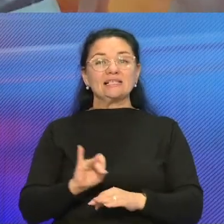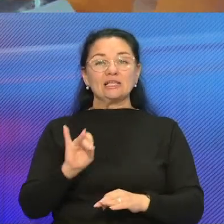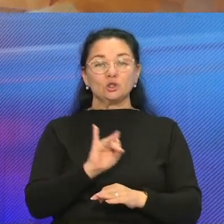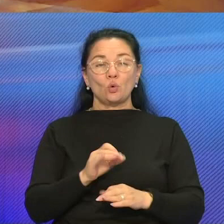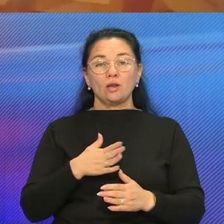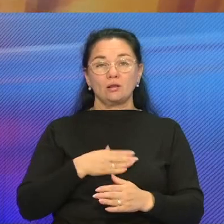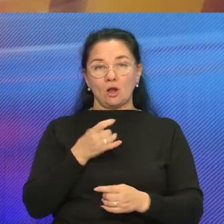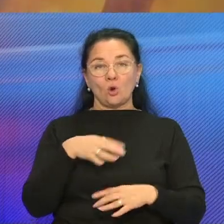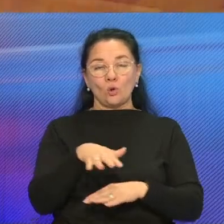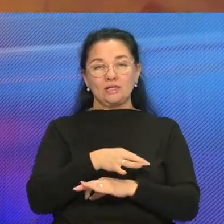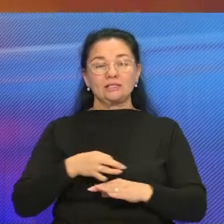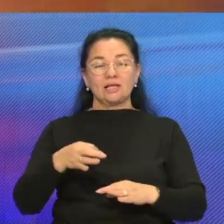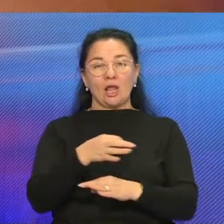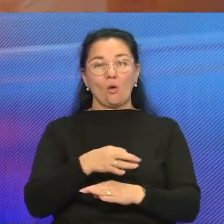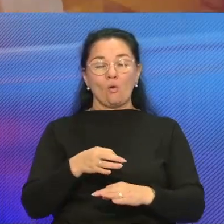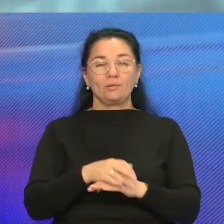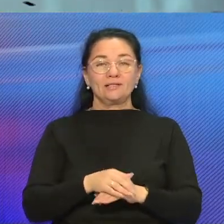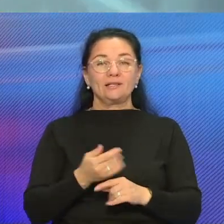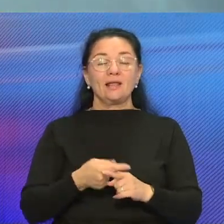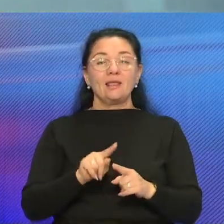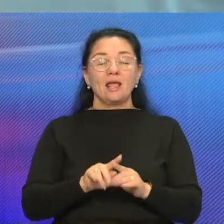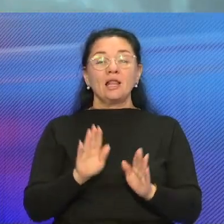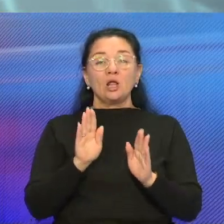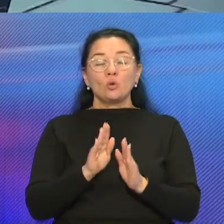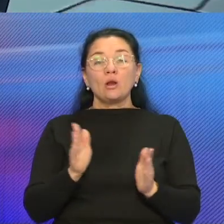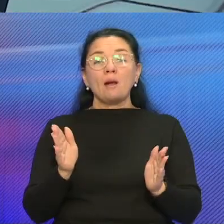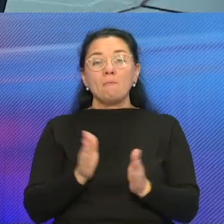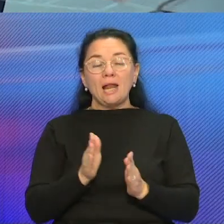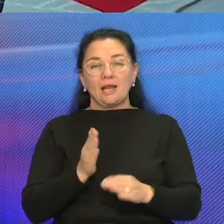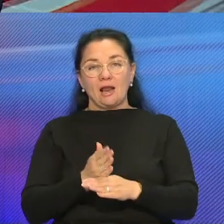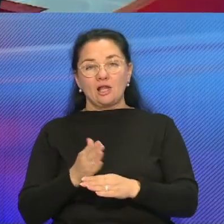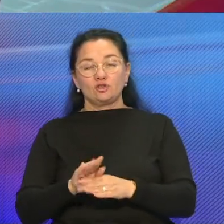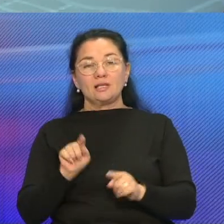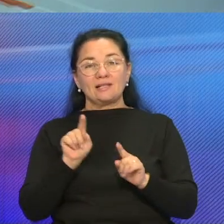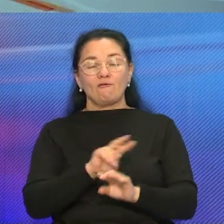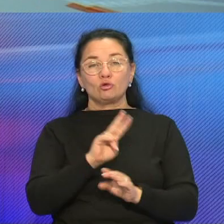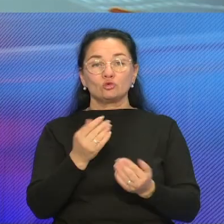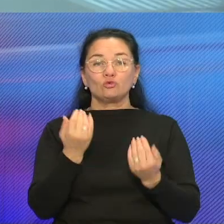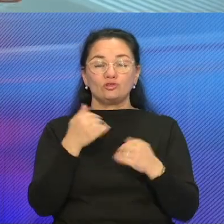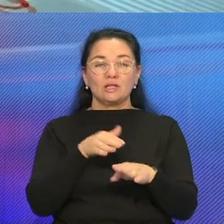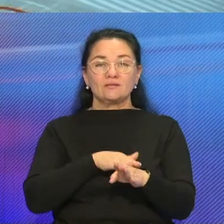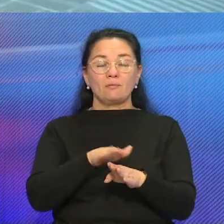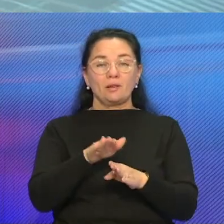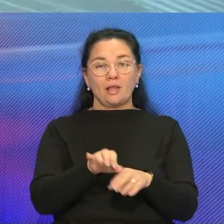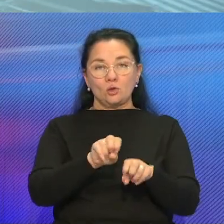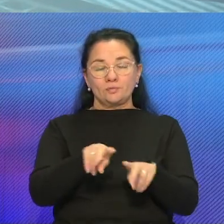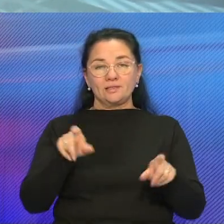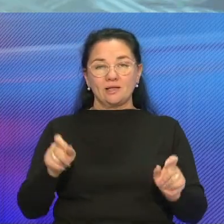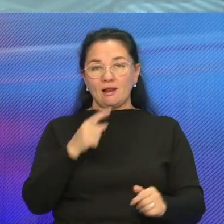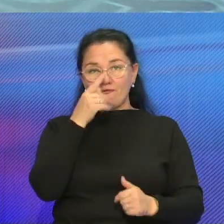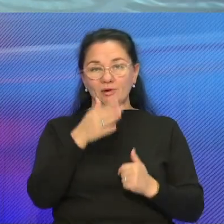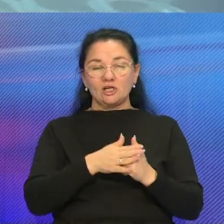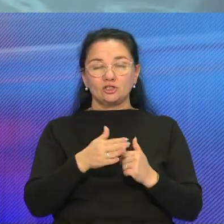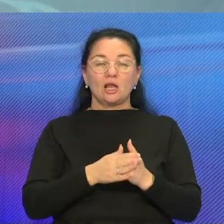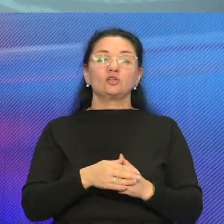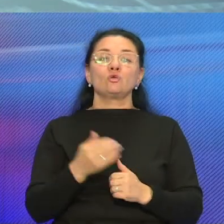Для невідушших – тактыльные екскурсії. І гэта тільки малая часка таго, што реалізую спеціалісты прыньомання. У бляжайшую неделю, 15